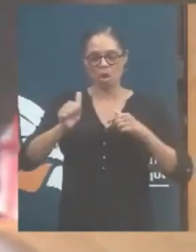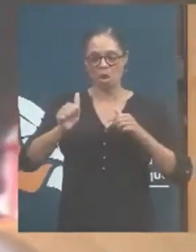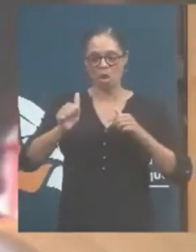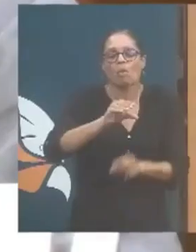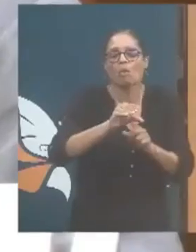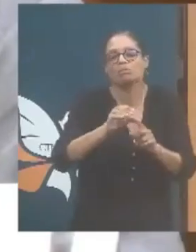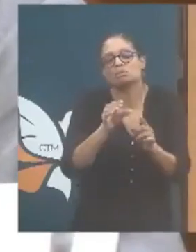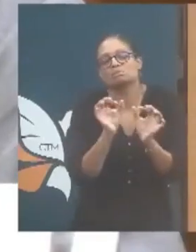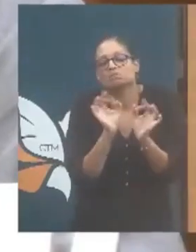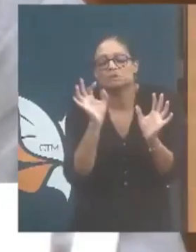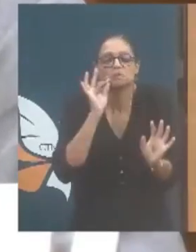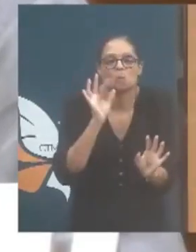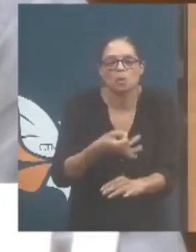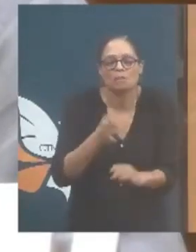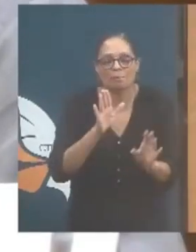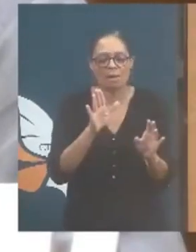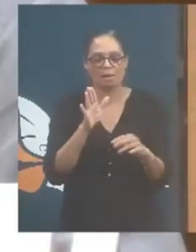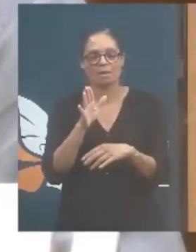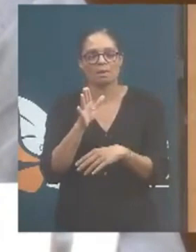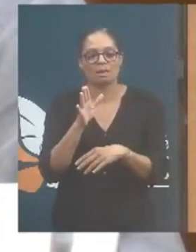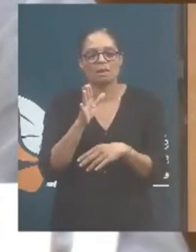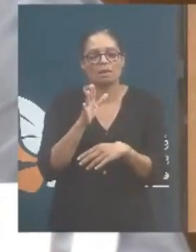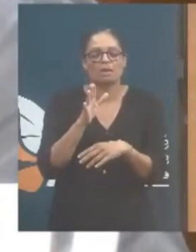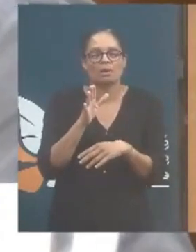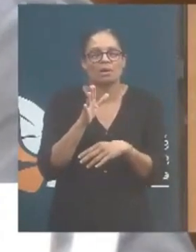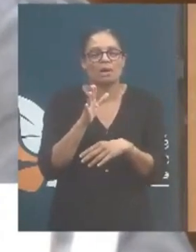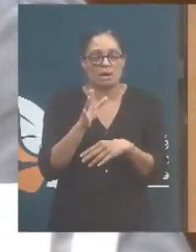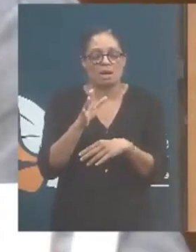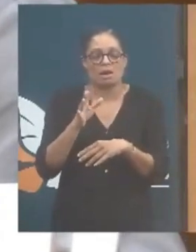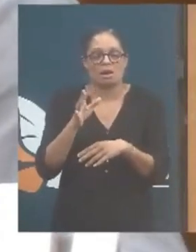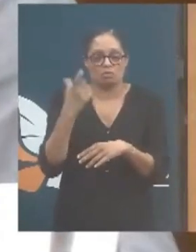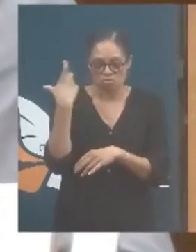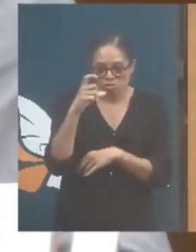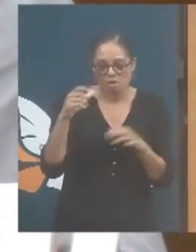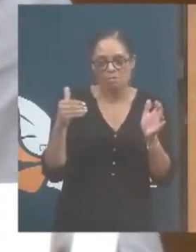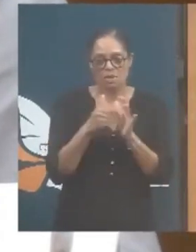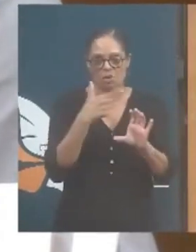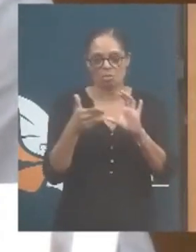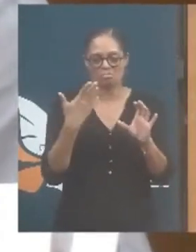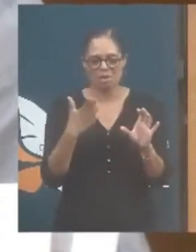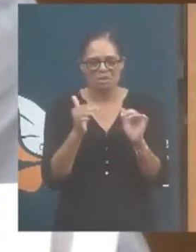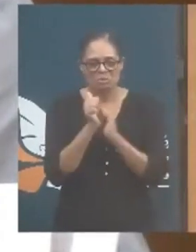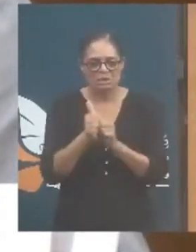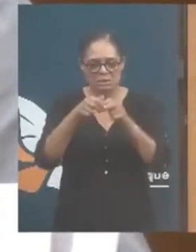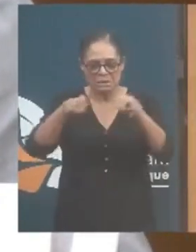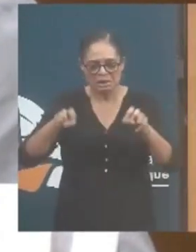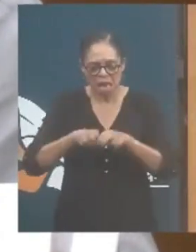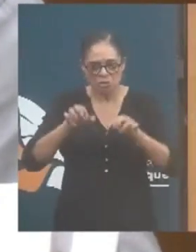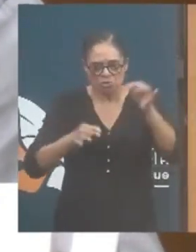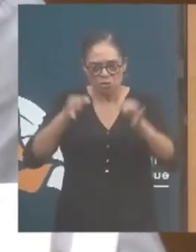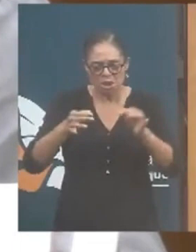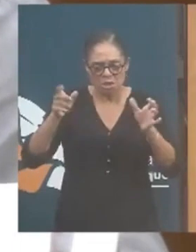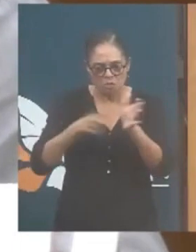pas assez pour vos besoins. 200 000 euros. Et le collègue disait très justement, dans quel cadre juridique ça va entrer?